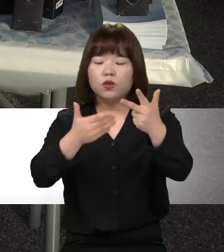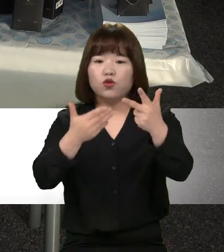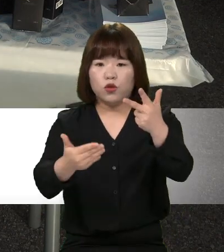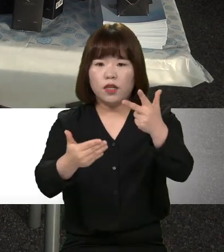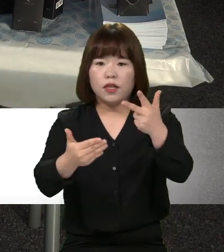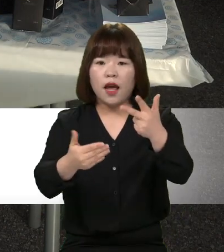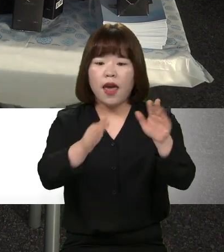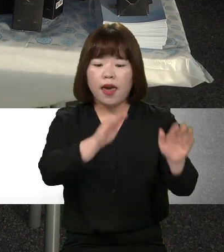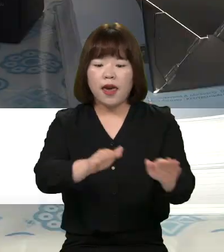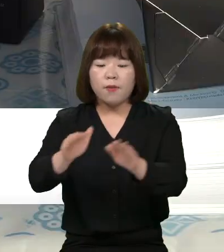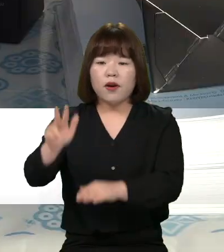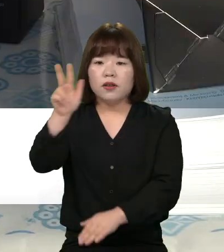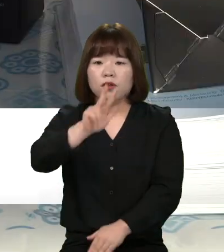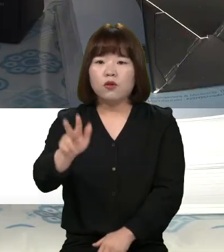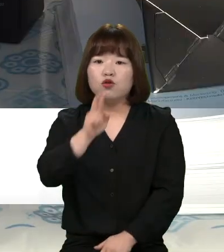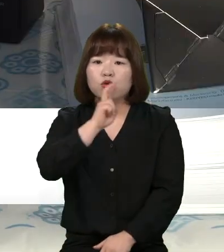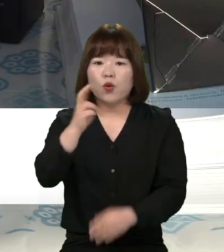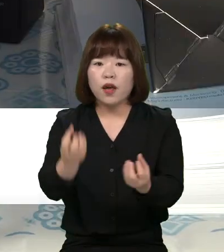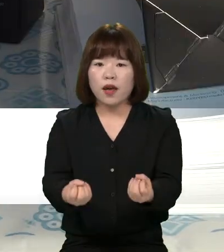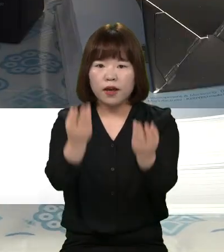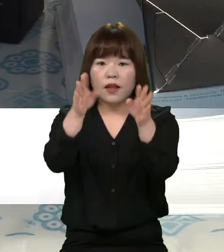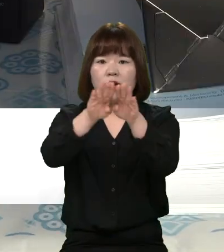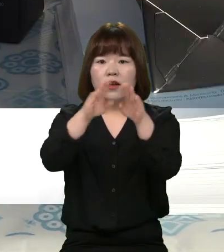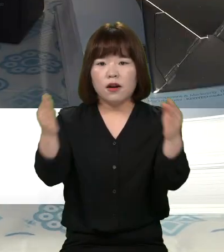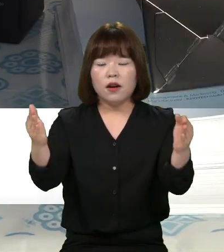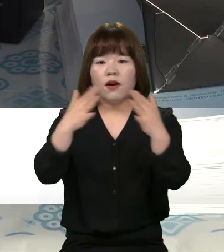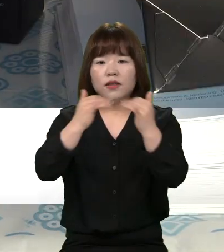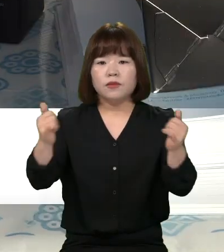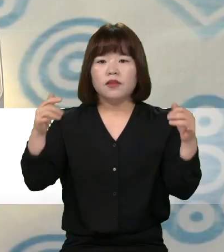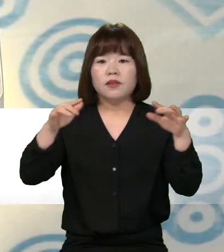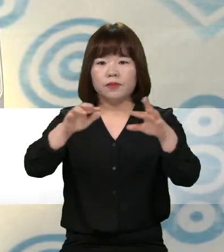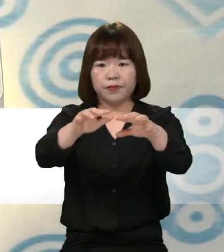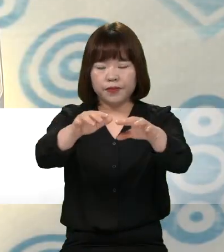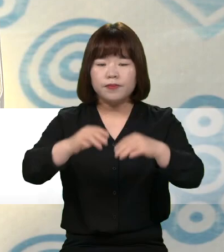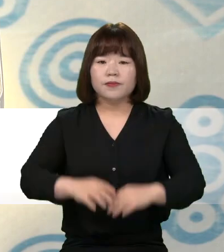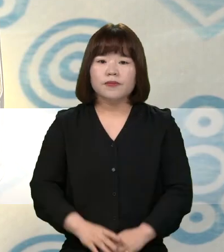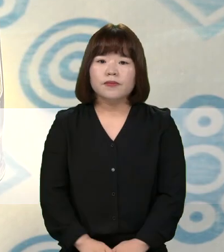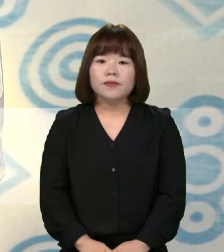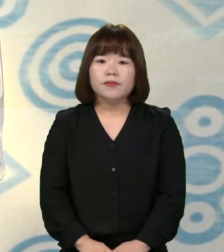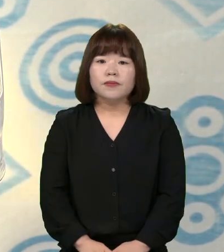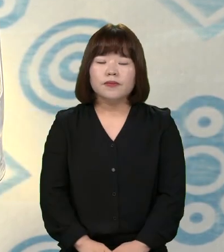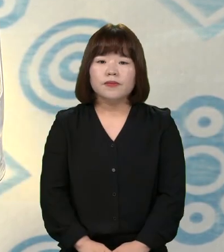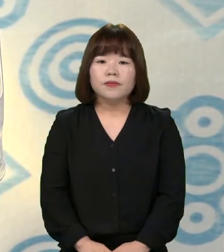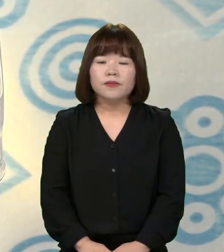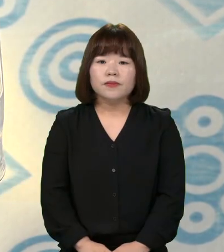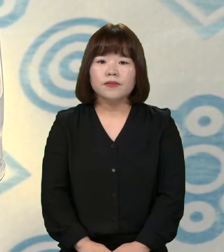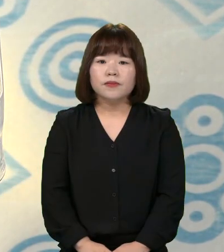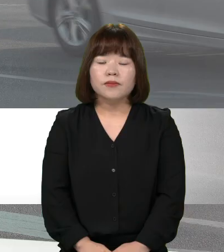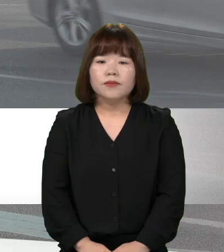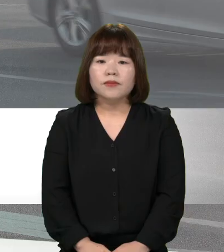29일에는 포항 해변 전국 가요제 가 함께 열려 시민들의 호응을 얻었습니다